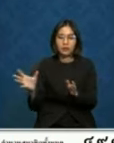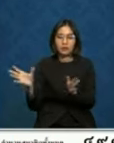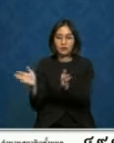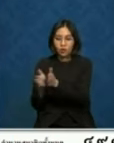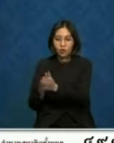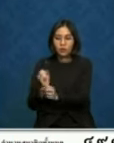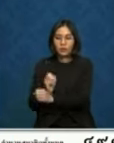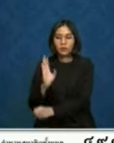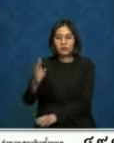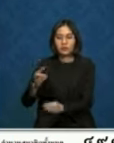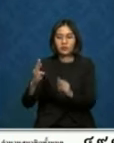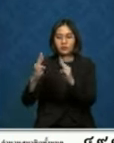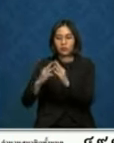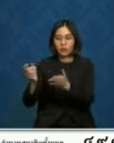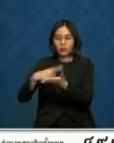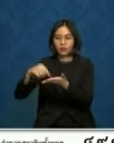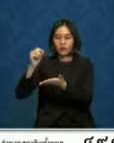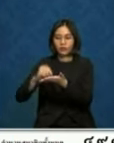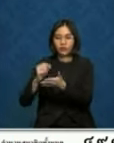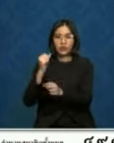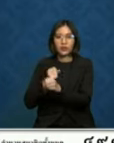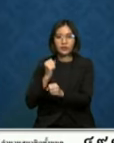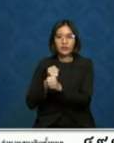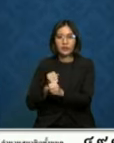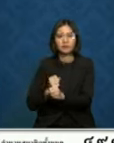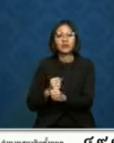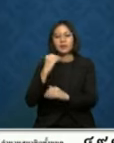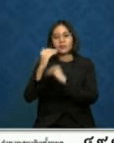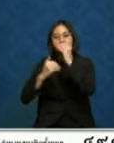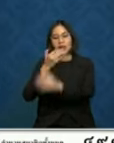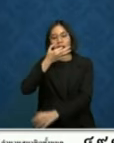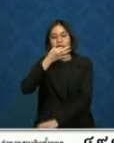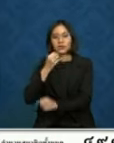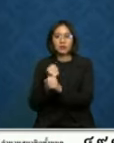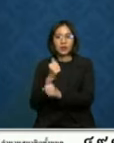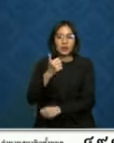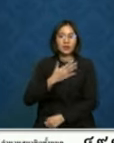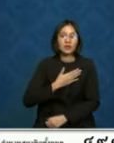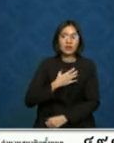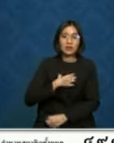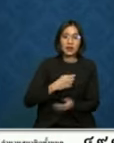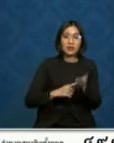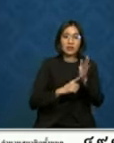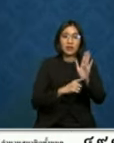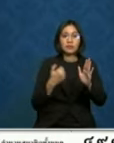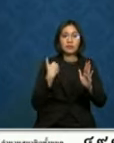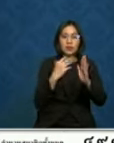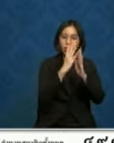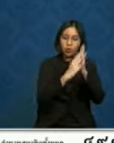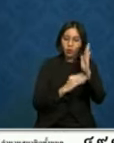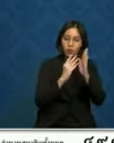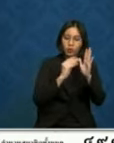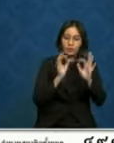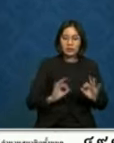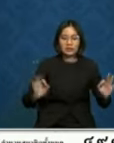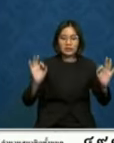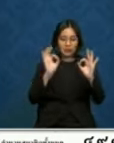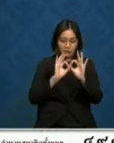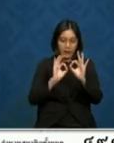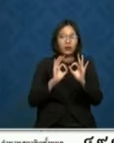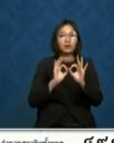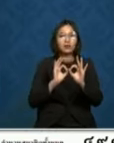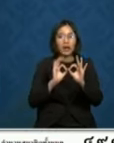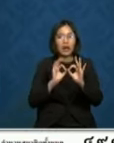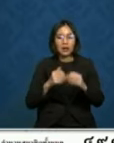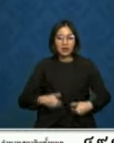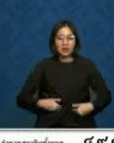ทได้เซ็นสัญญากับบริษัทได้ทำงานได้ต่อยอดอาชีพได้ด้วยค่ะดิฉันอยากเสนอให้มีการอบรมที่จำเป็นและต่อลมหาย